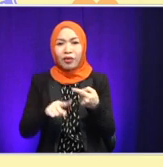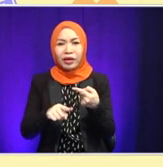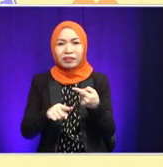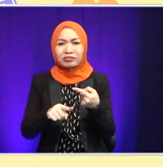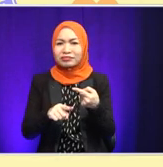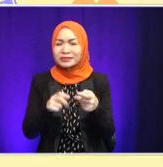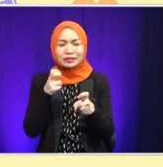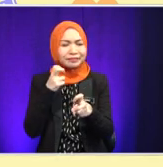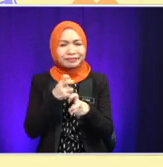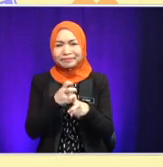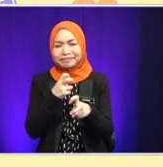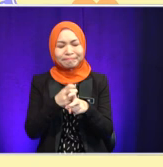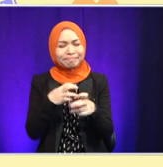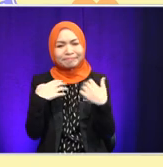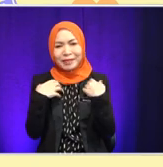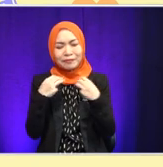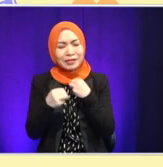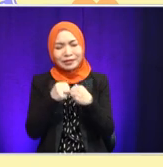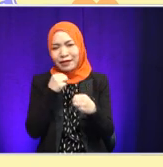hubungan keluarga